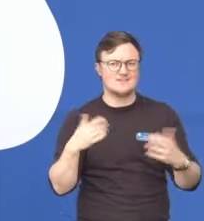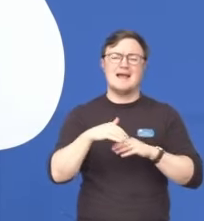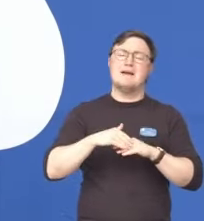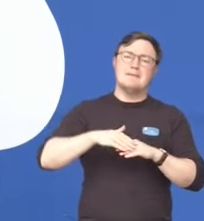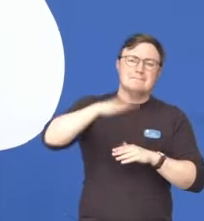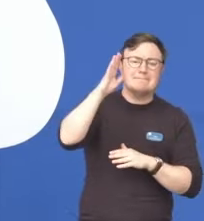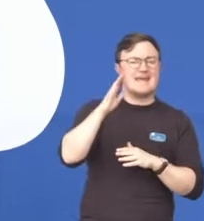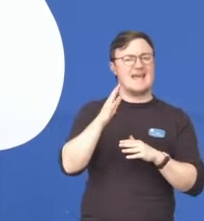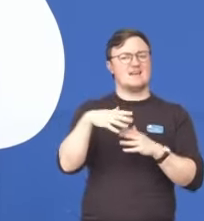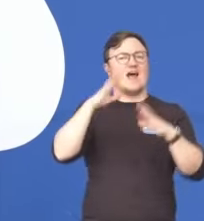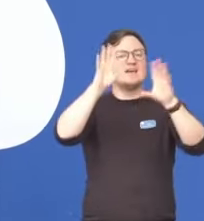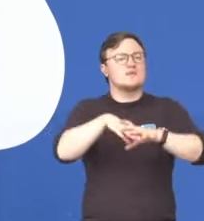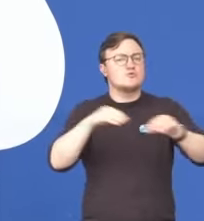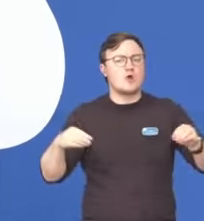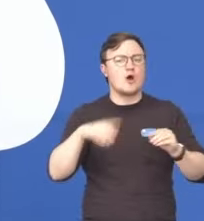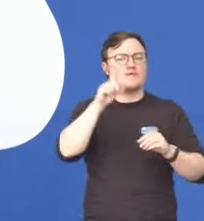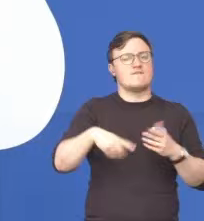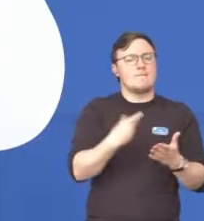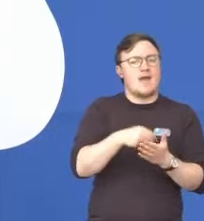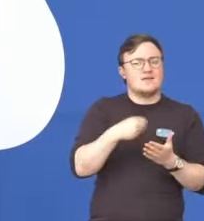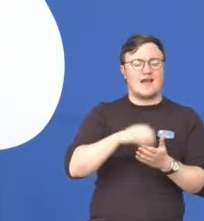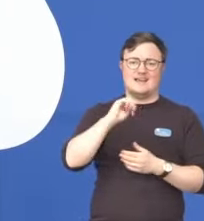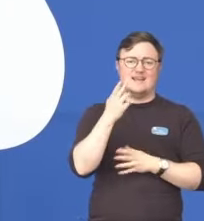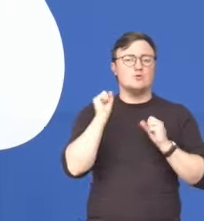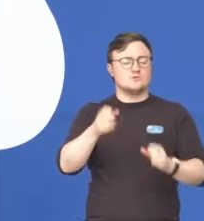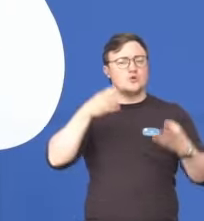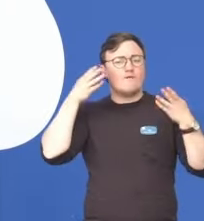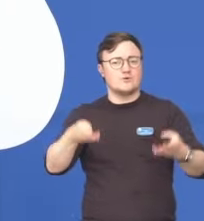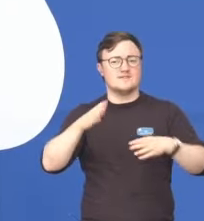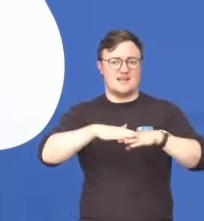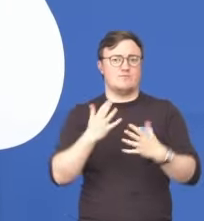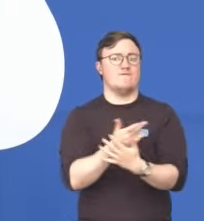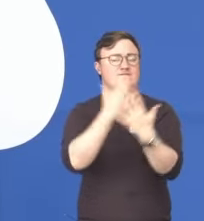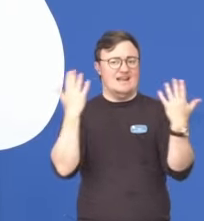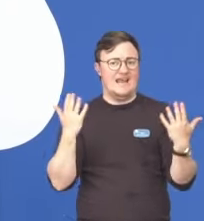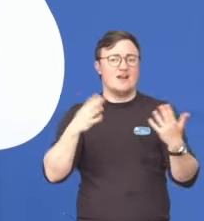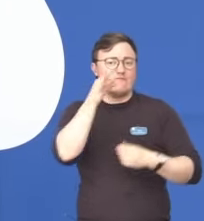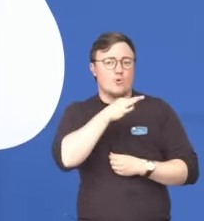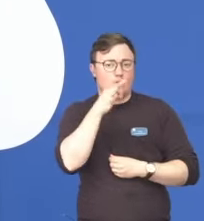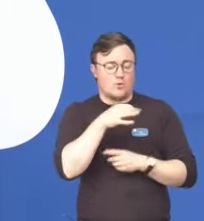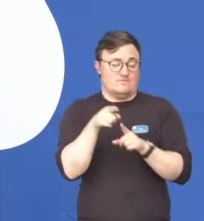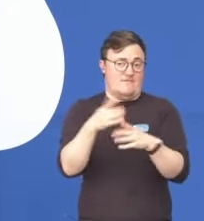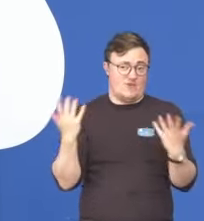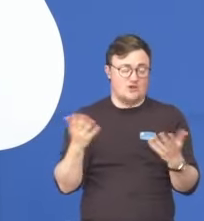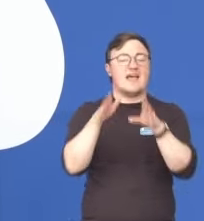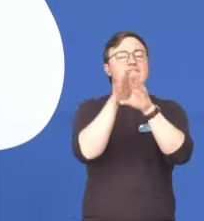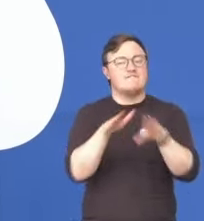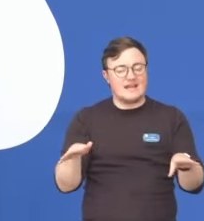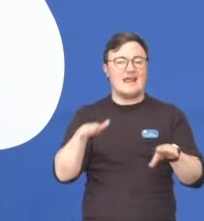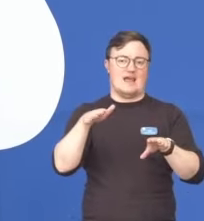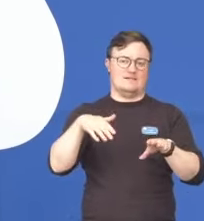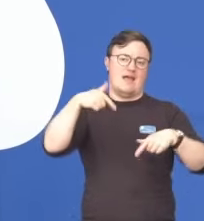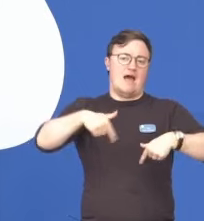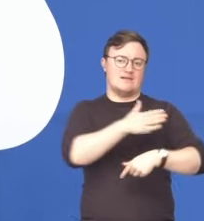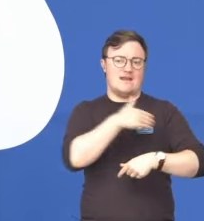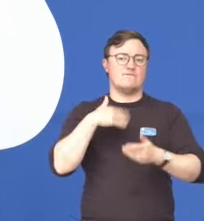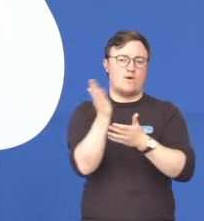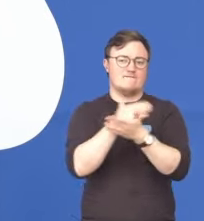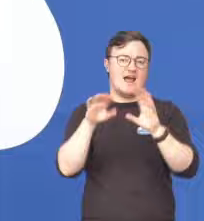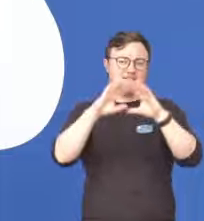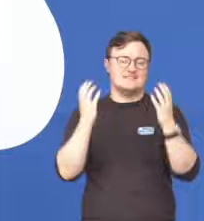och ha ett EU som fokuserar på de riktigt stora frågorna. Och det är freden på kontinenten. Det är? Freden på kontinenten. Freden.